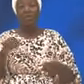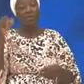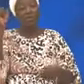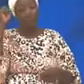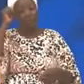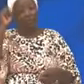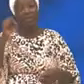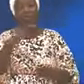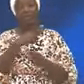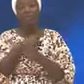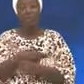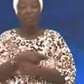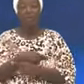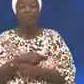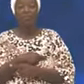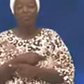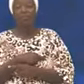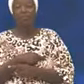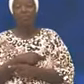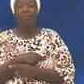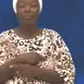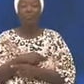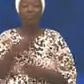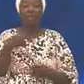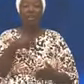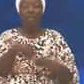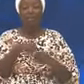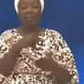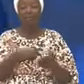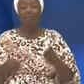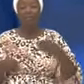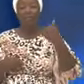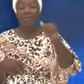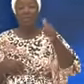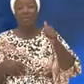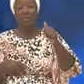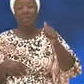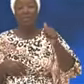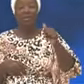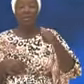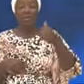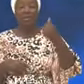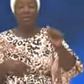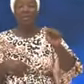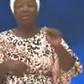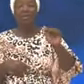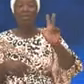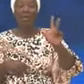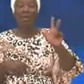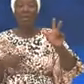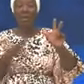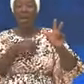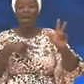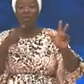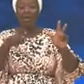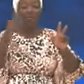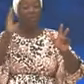mais ses 13 aces et 13 et vous saurez quand je suis l'éternel